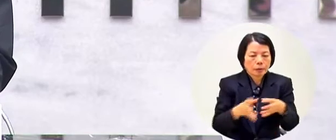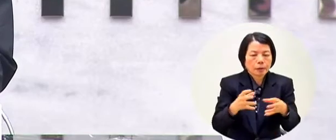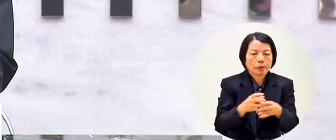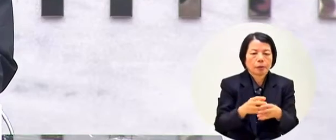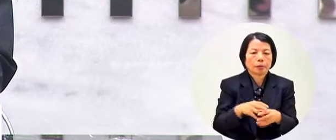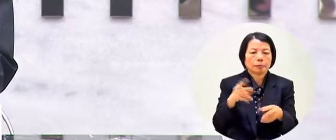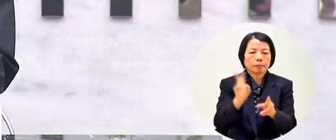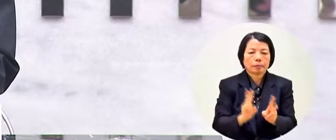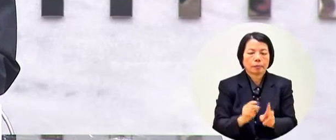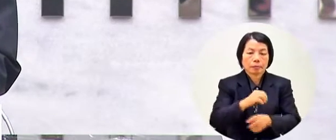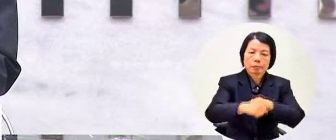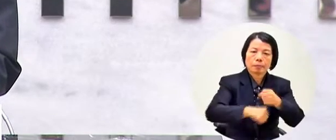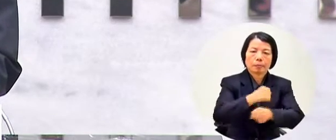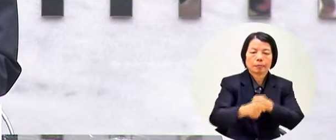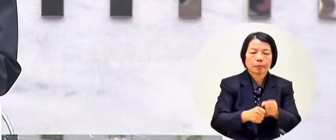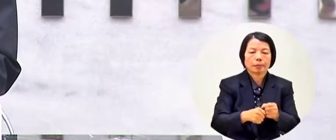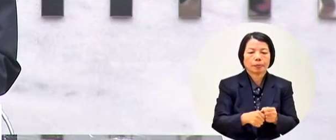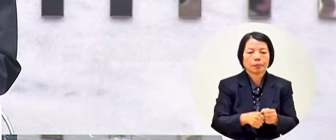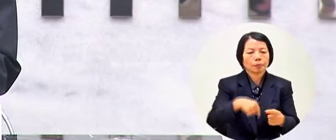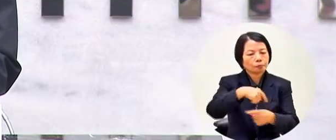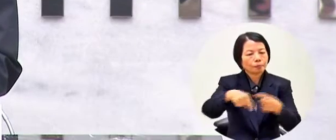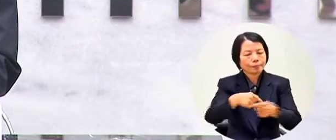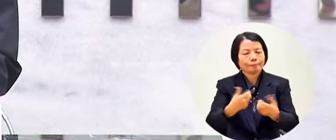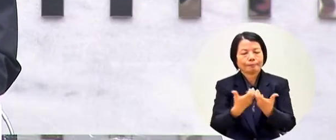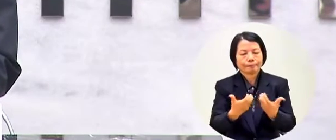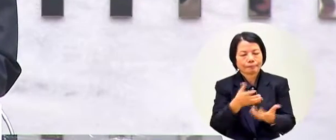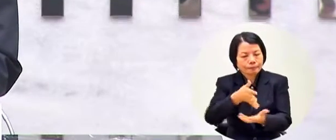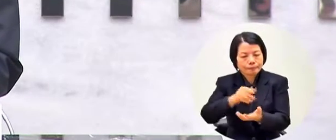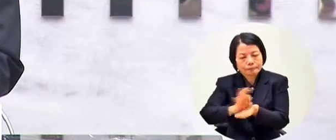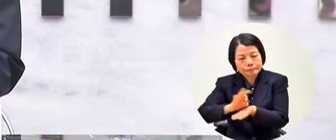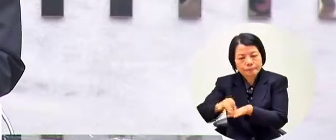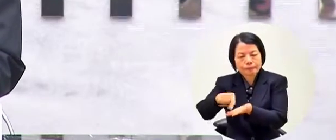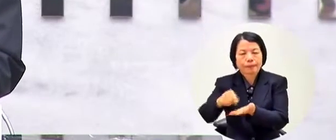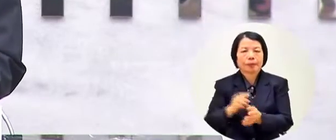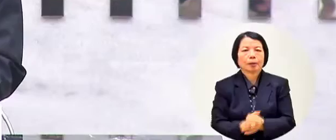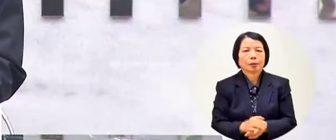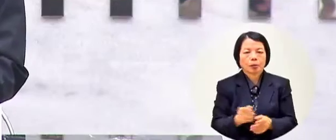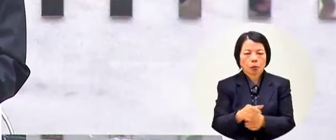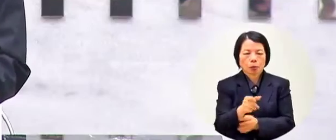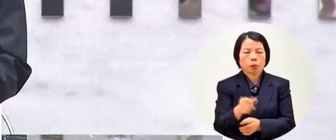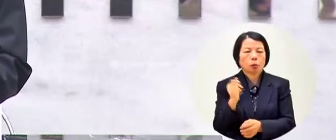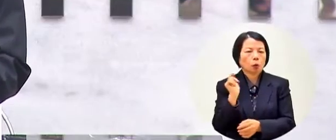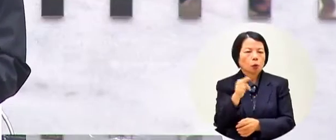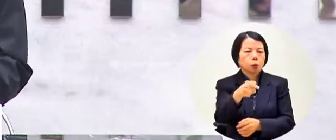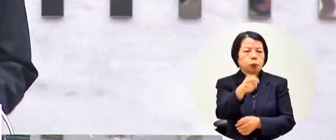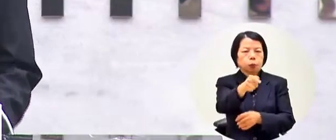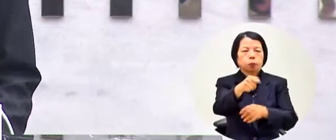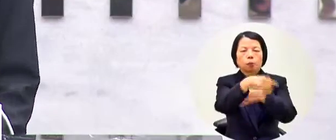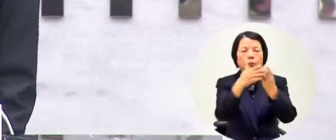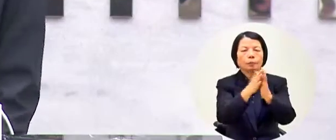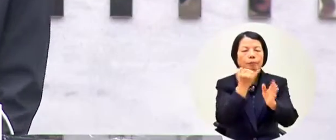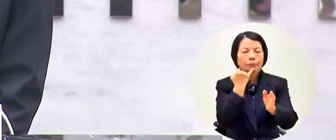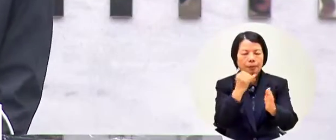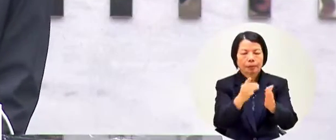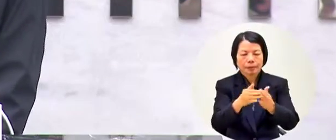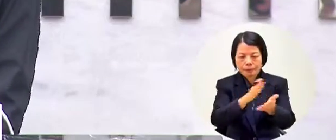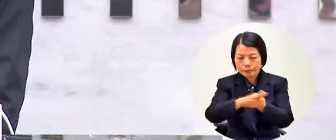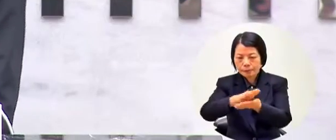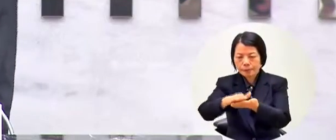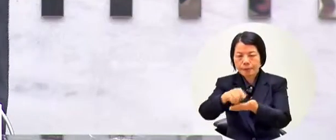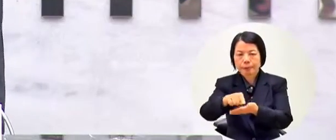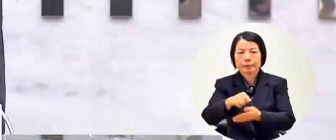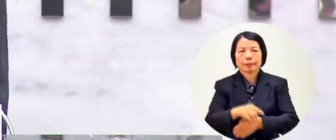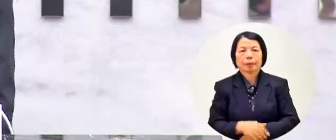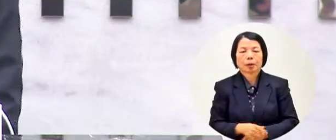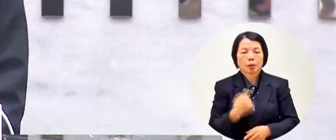具的服务，并加强改善偏远地区运输边缘化的问题。我上任之后，向中央